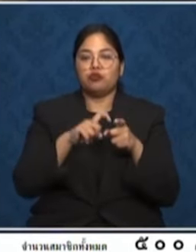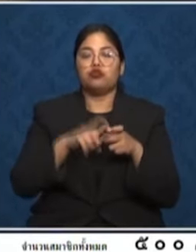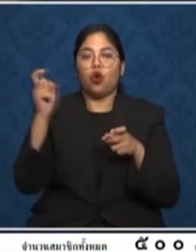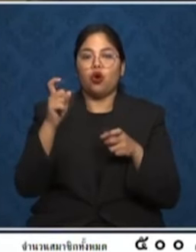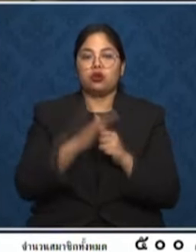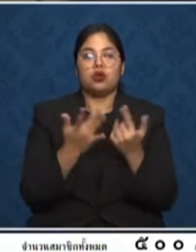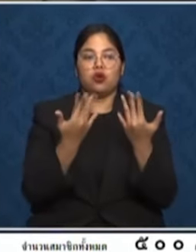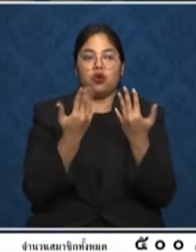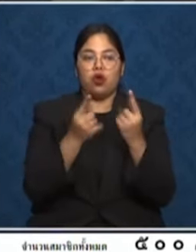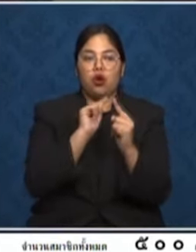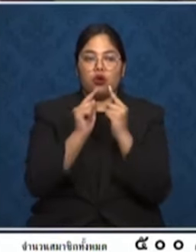เดียค่อยเจอข้นอกนะครับ-่าน ท่าน